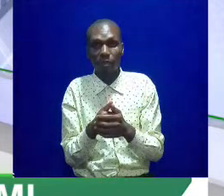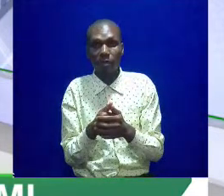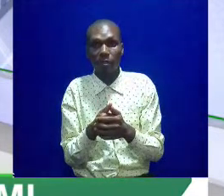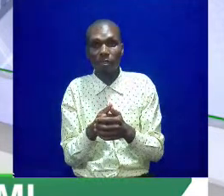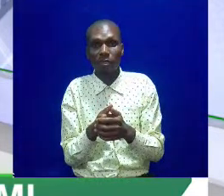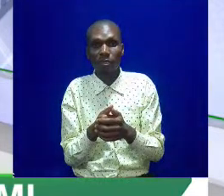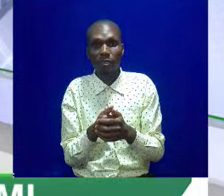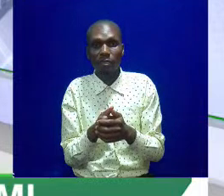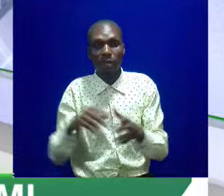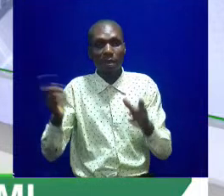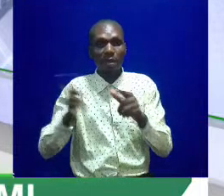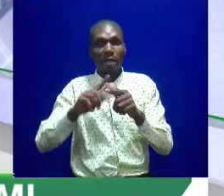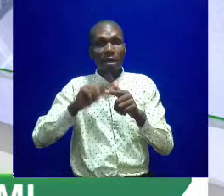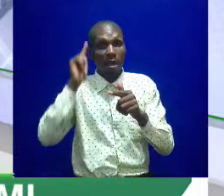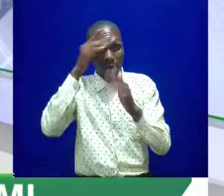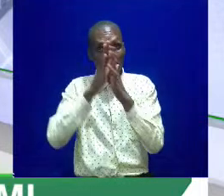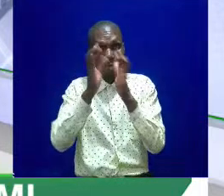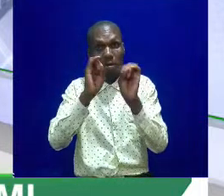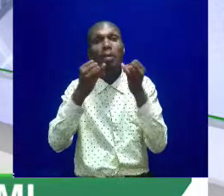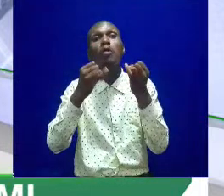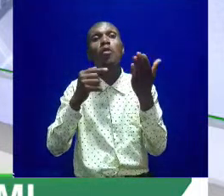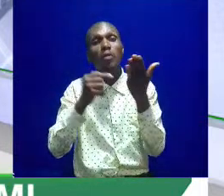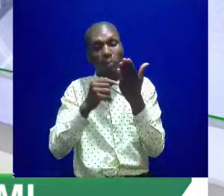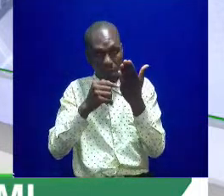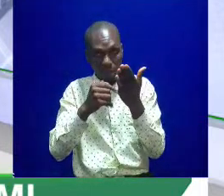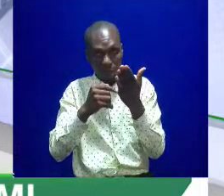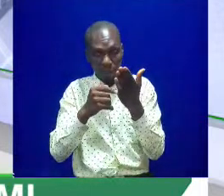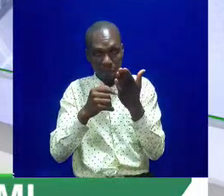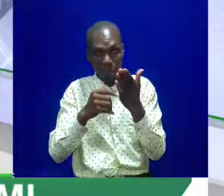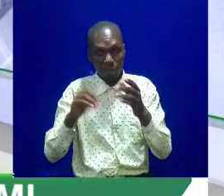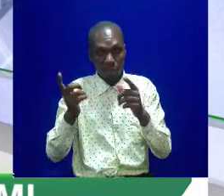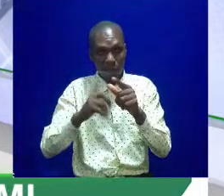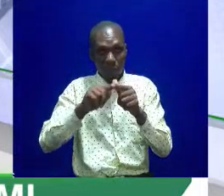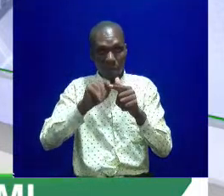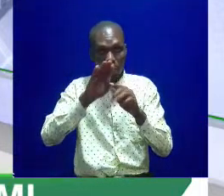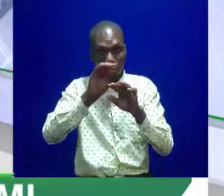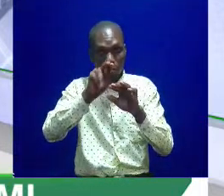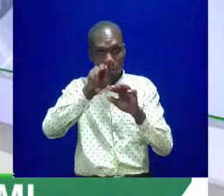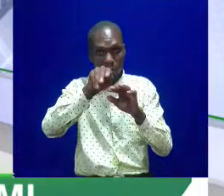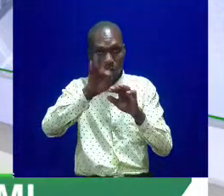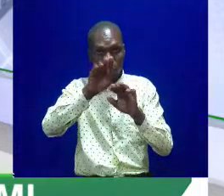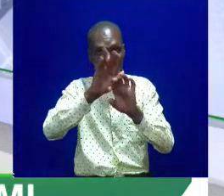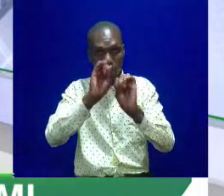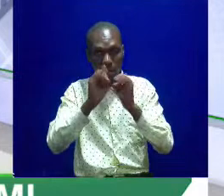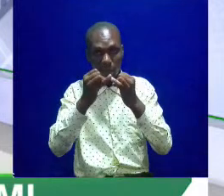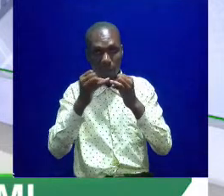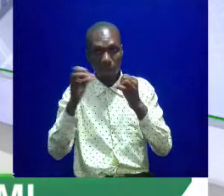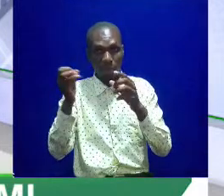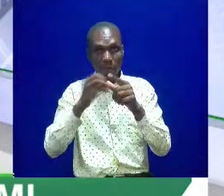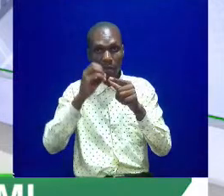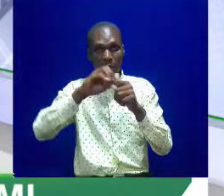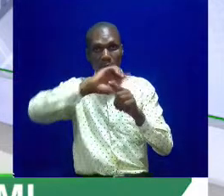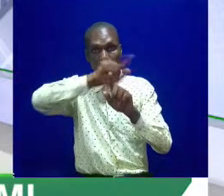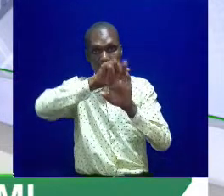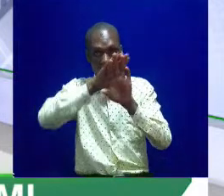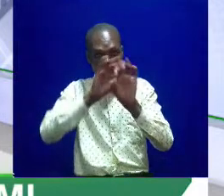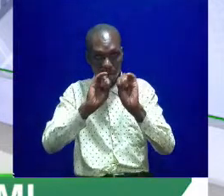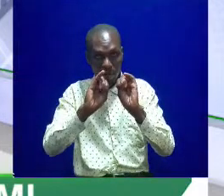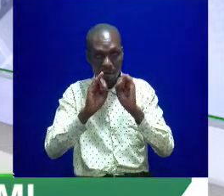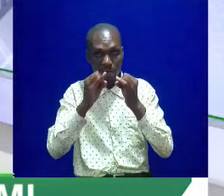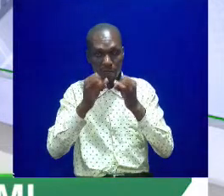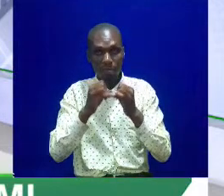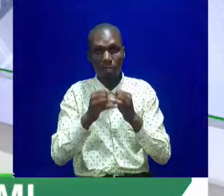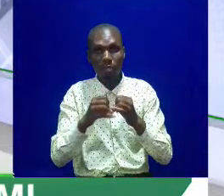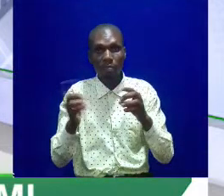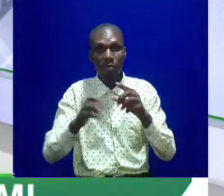mugusi Asense moya Facebook ni go ratunyoro wetra Ndizi TV News Digital Asense moya YouTube Ndizi TV News waigona bwo twitwetra at